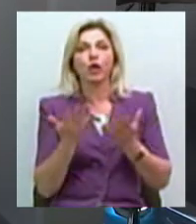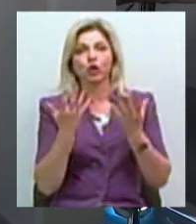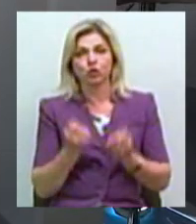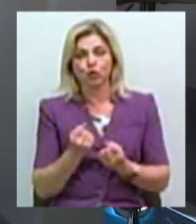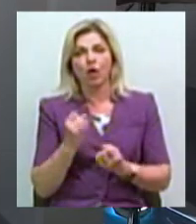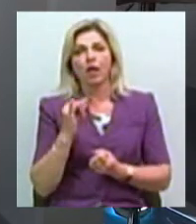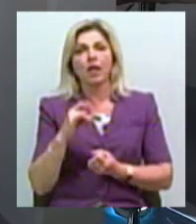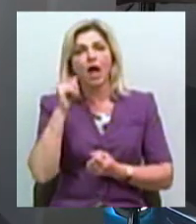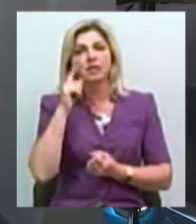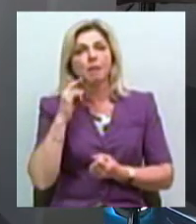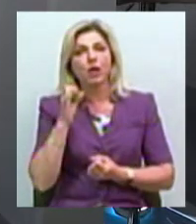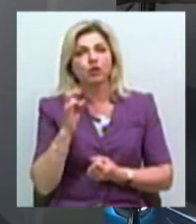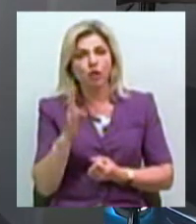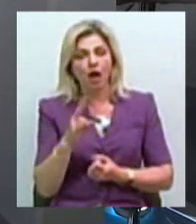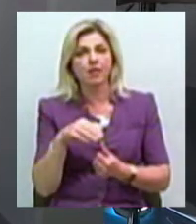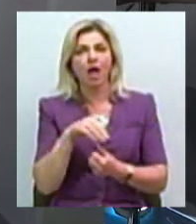і Вірменія, і